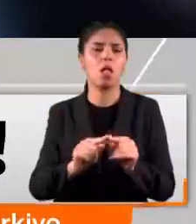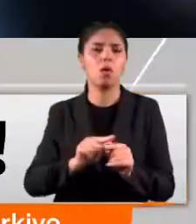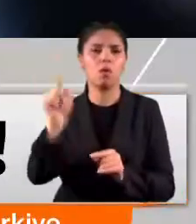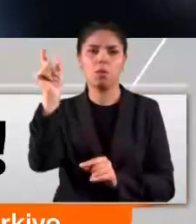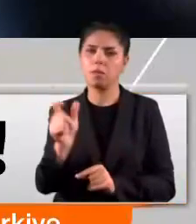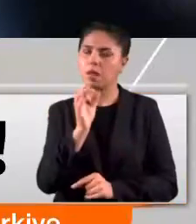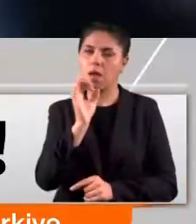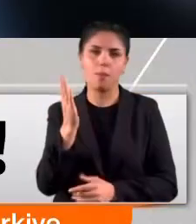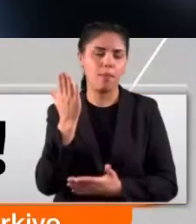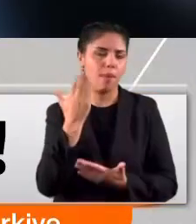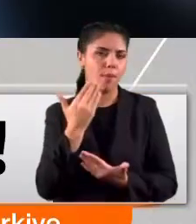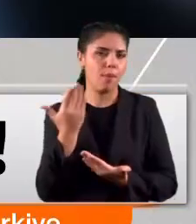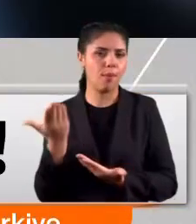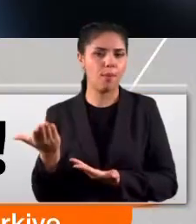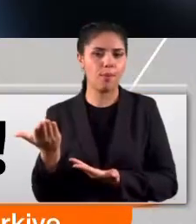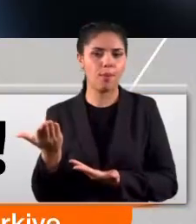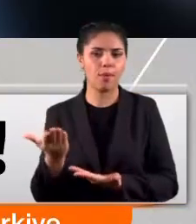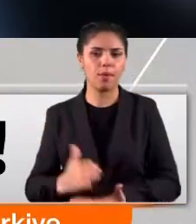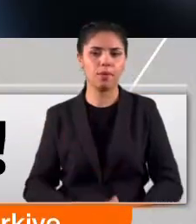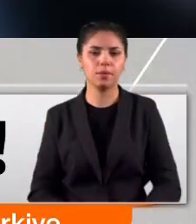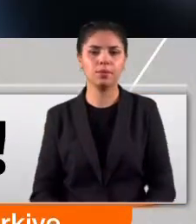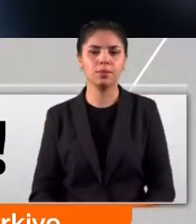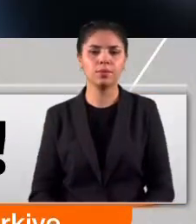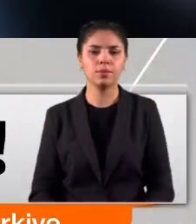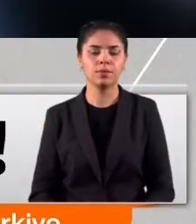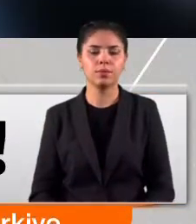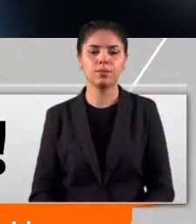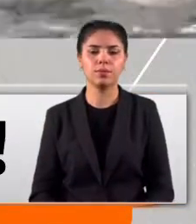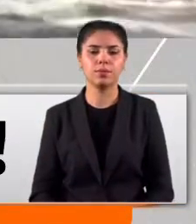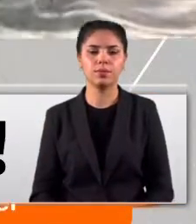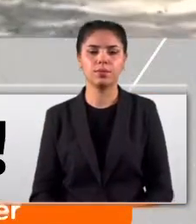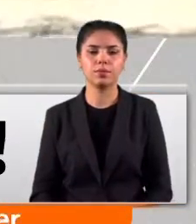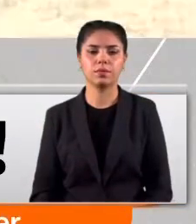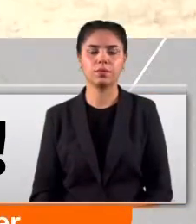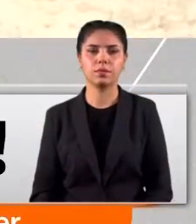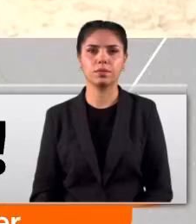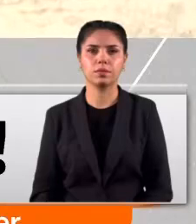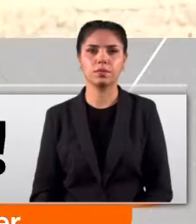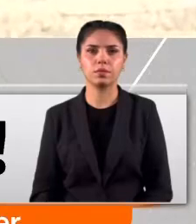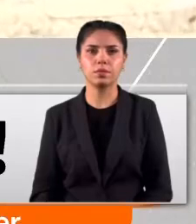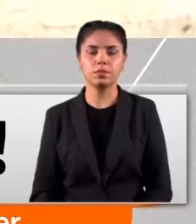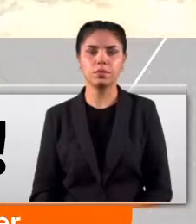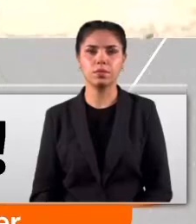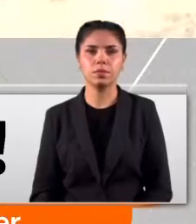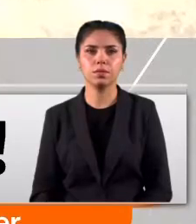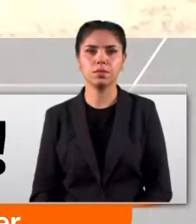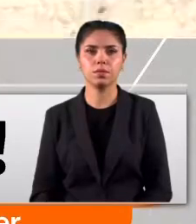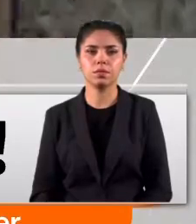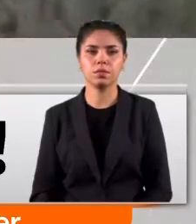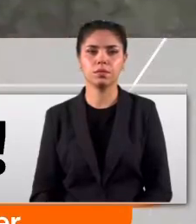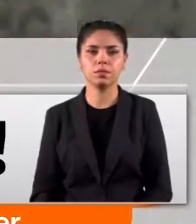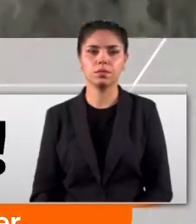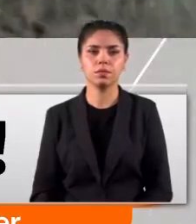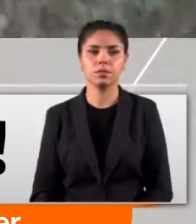rastlanılmadı. Tina was a gentle dog. She was easily scared about things. She wouldn't know what was going on, I